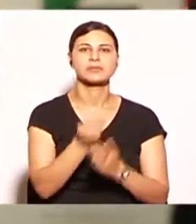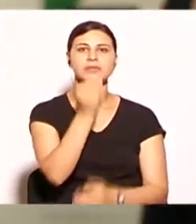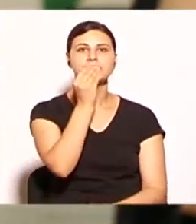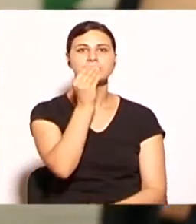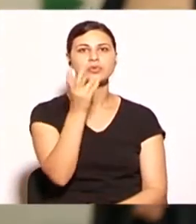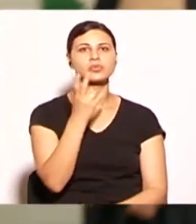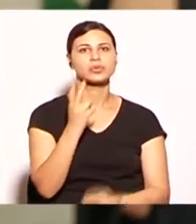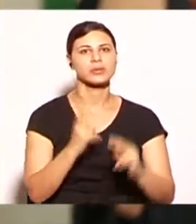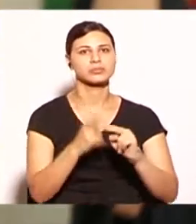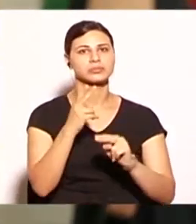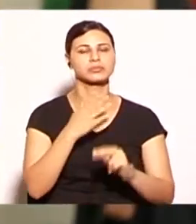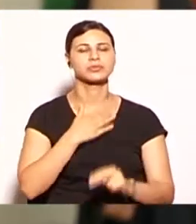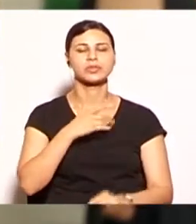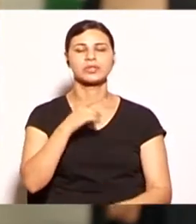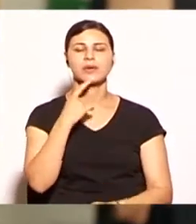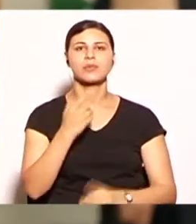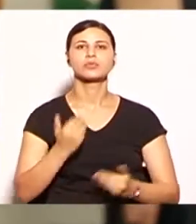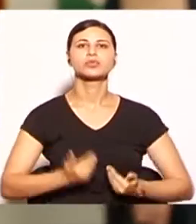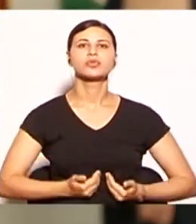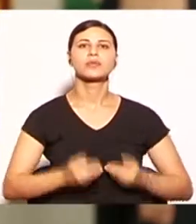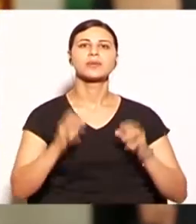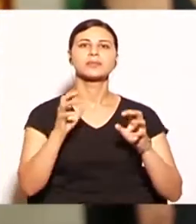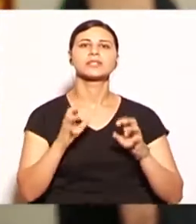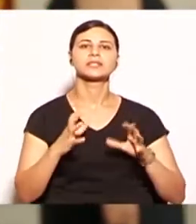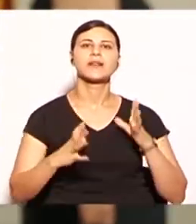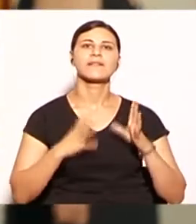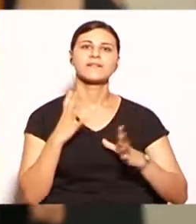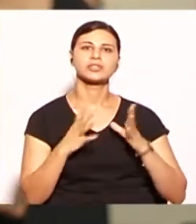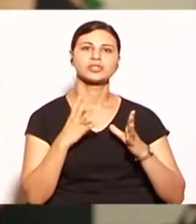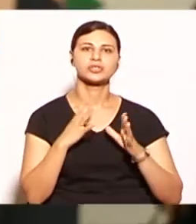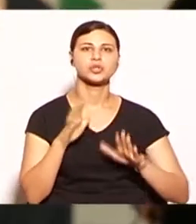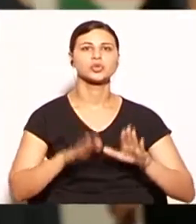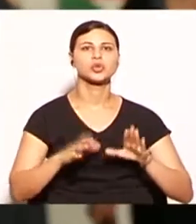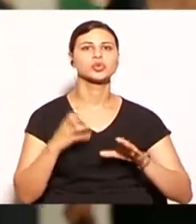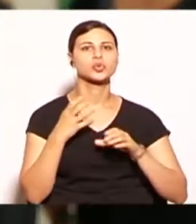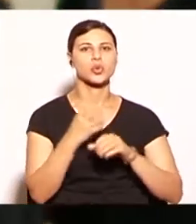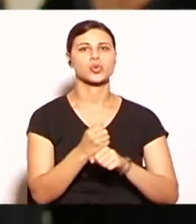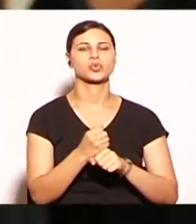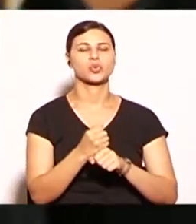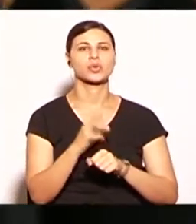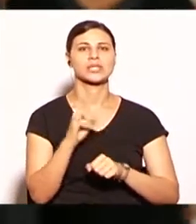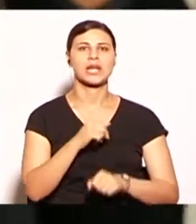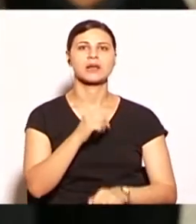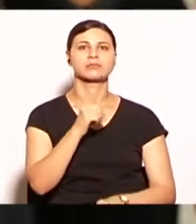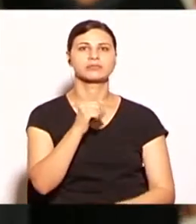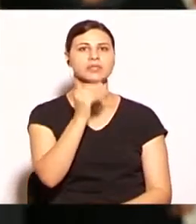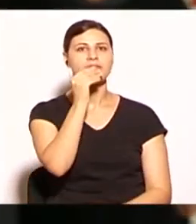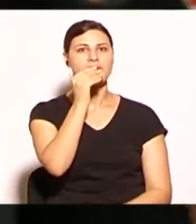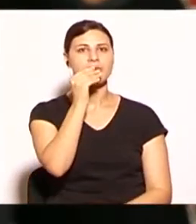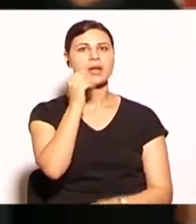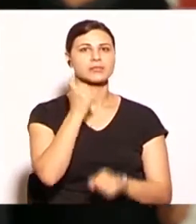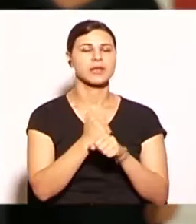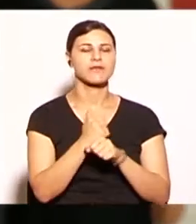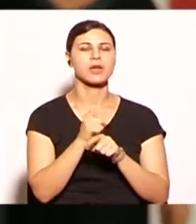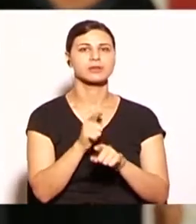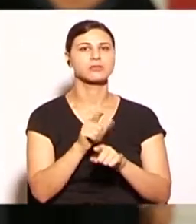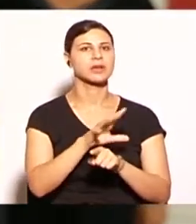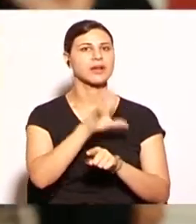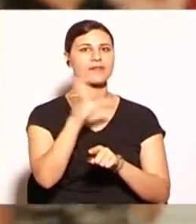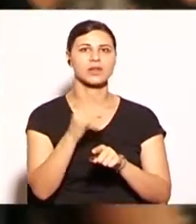ვსაუბრობთ ცხოვრების წესზე, ვარჯიში, წონის კონტროლი და კვება არის ზოგადი რეკომენდაცია, რაც ყველასათვის